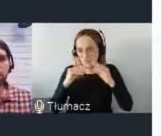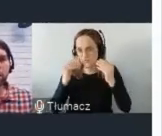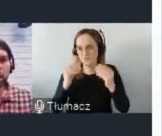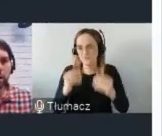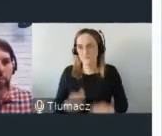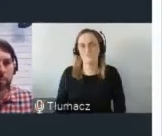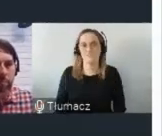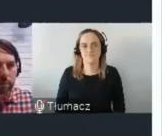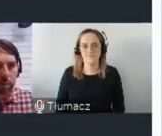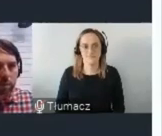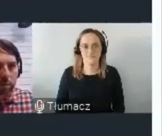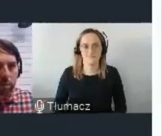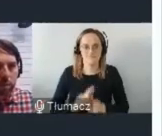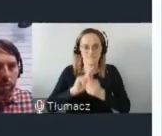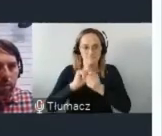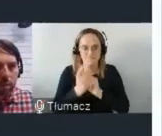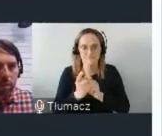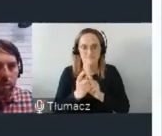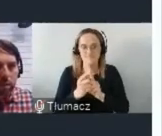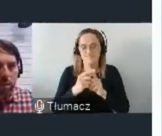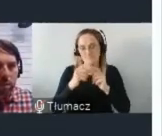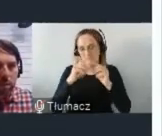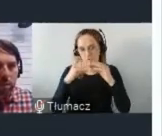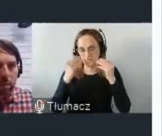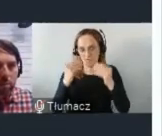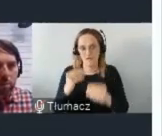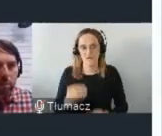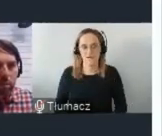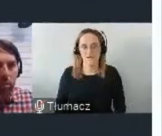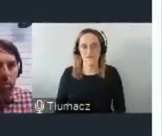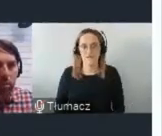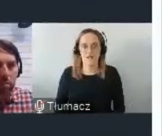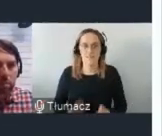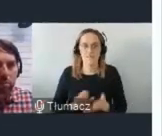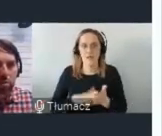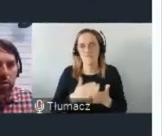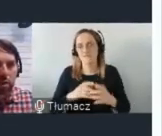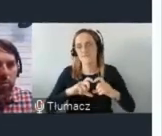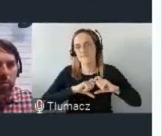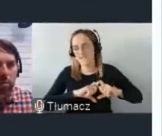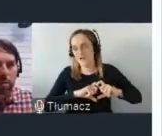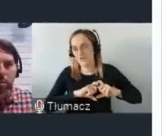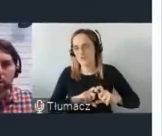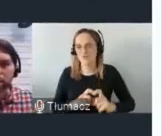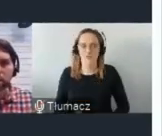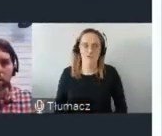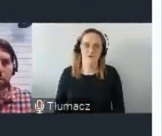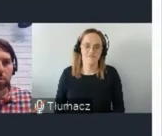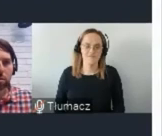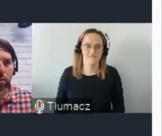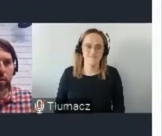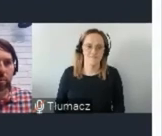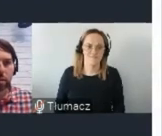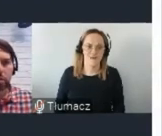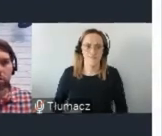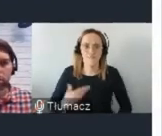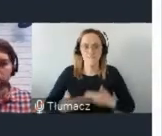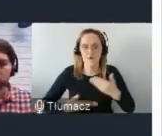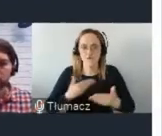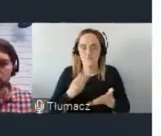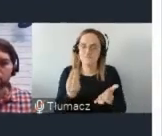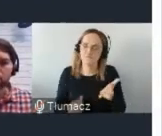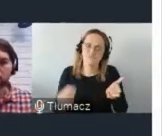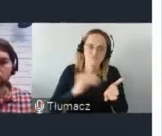Zmienię ikonkę, będzie to na przykład ikonka z serduszkiem, pozdrowienia, mogę coś